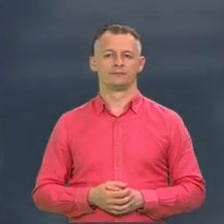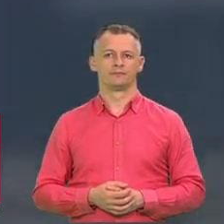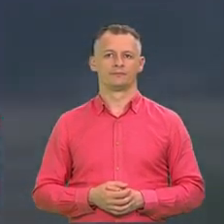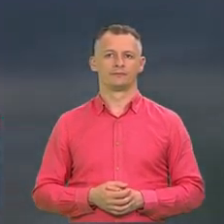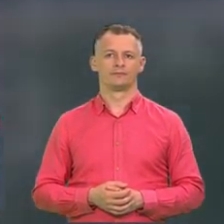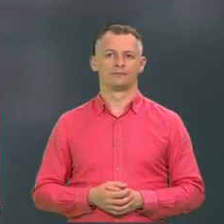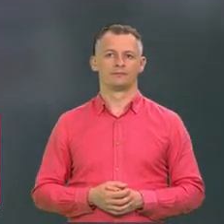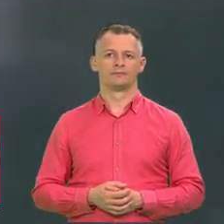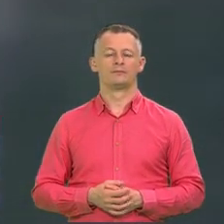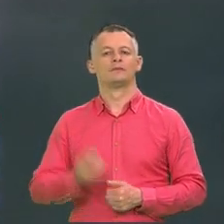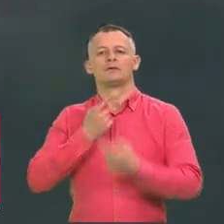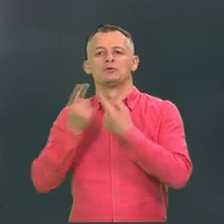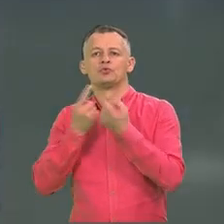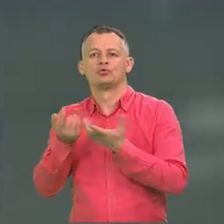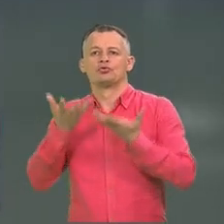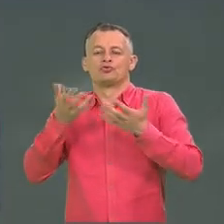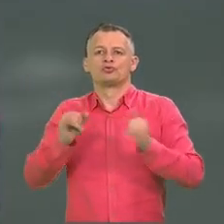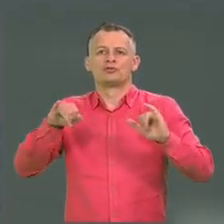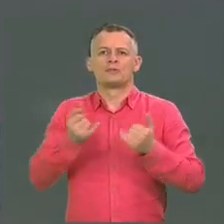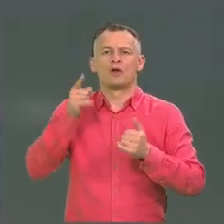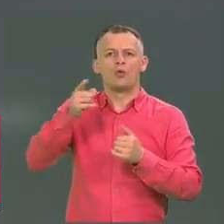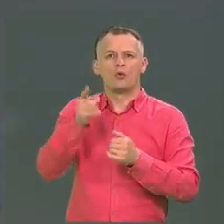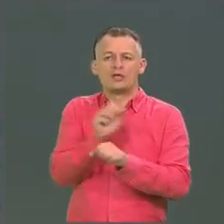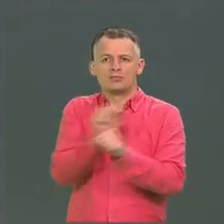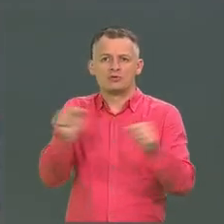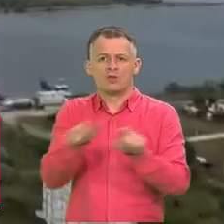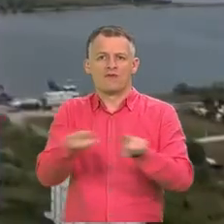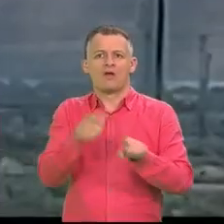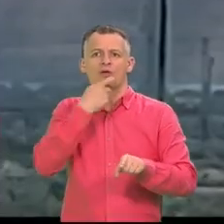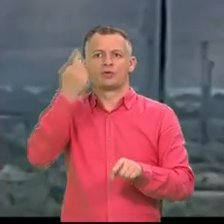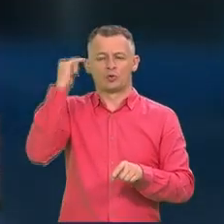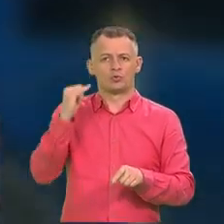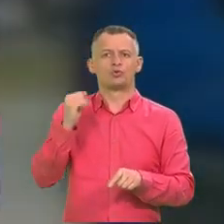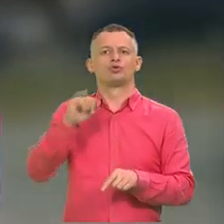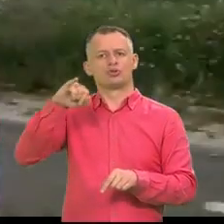Iar se va scuti. Anul trecut la fel. Da, știu, au murit și oameni.